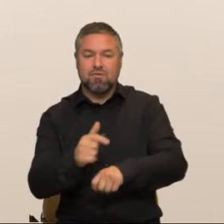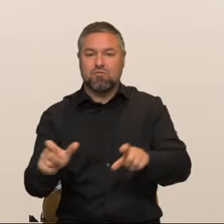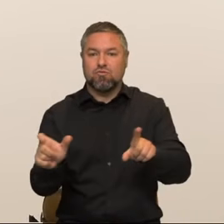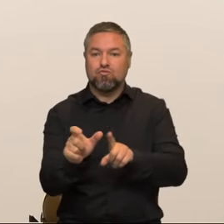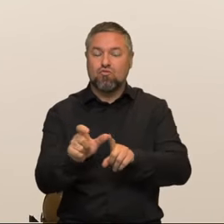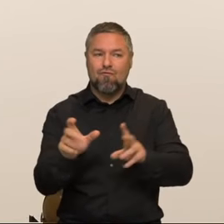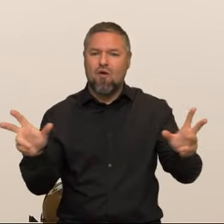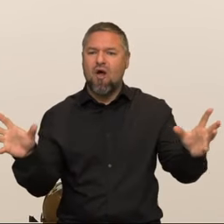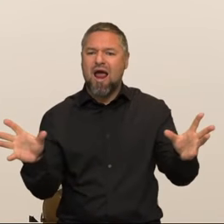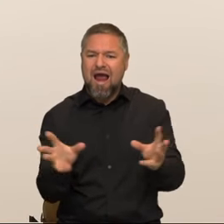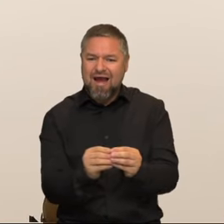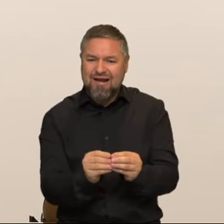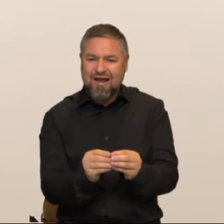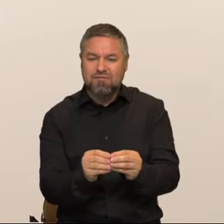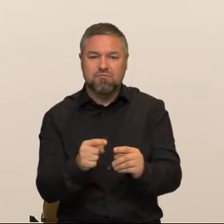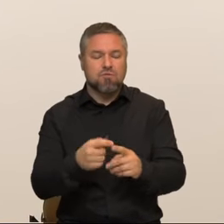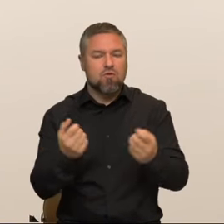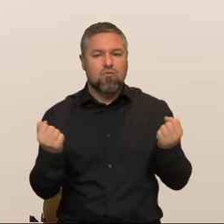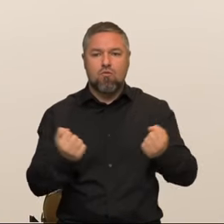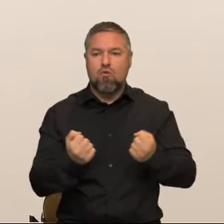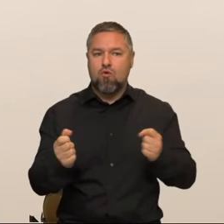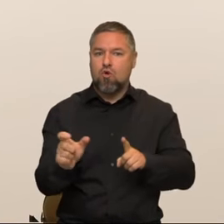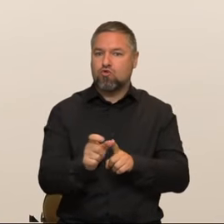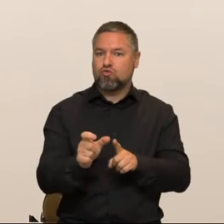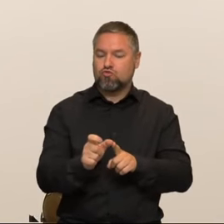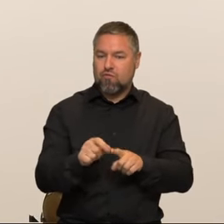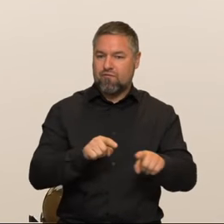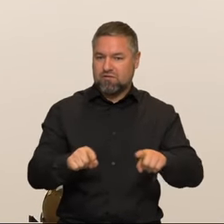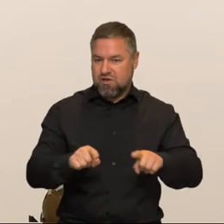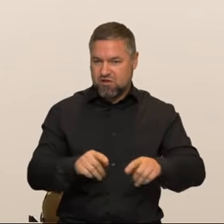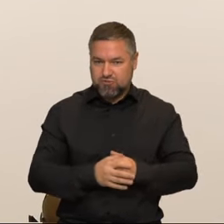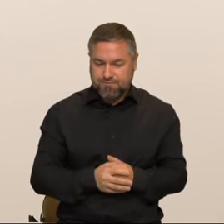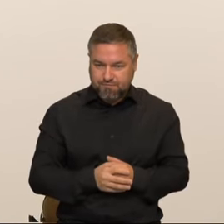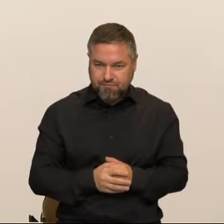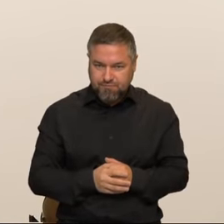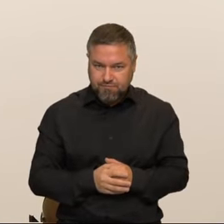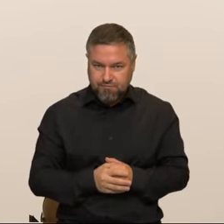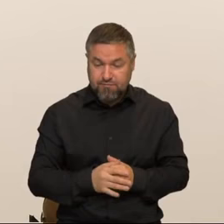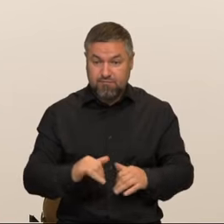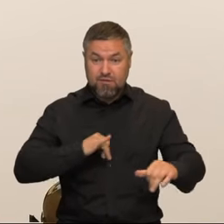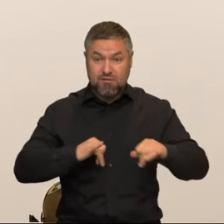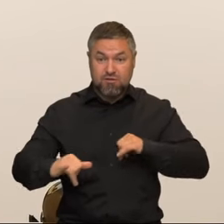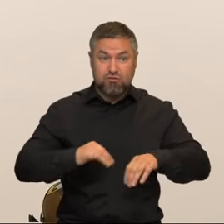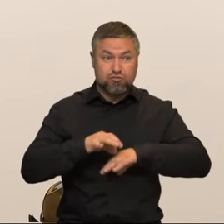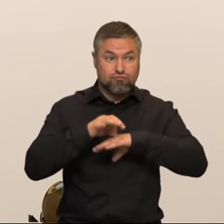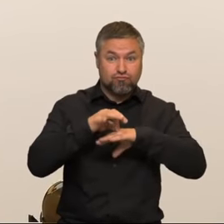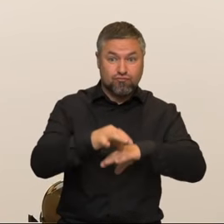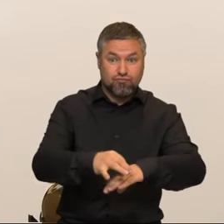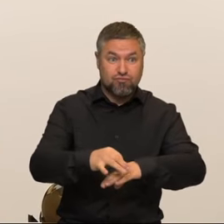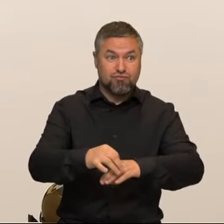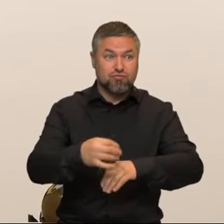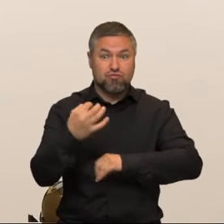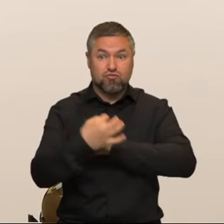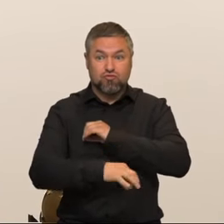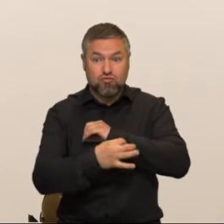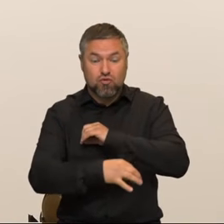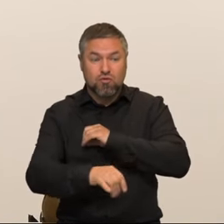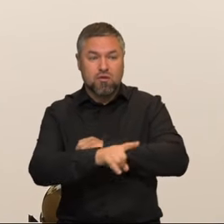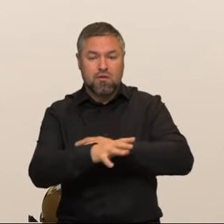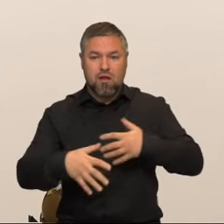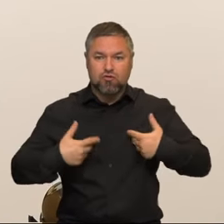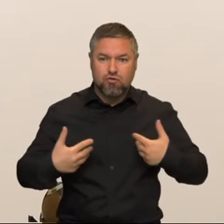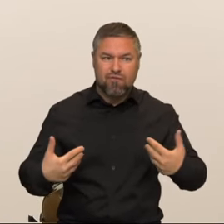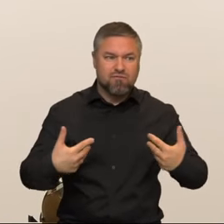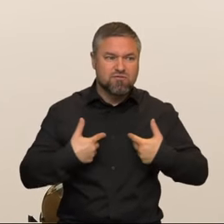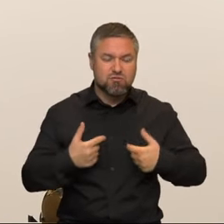słowo razem nabrało szczególnego znaczenia. Zarządzanie uczelnią w obliczu realnego zagrożenia dla zdrowia i życia